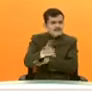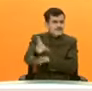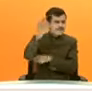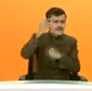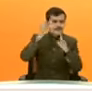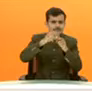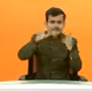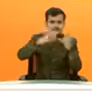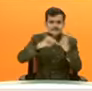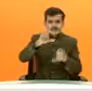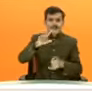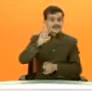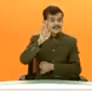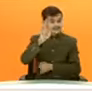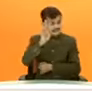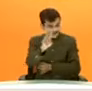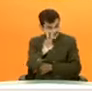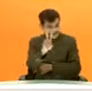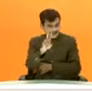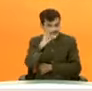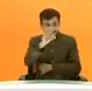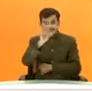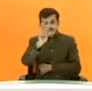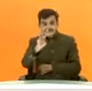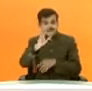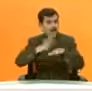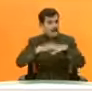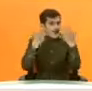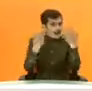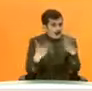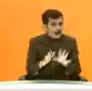PSLV C-23 की लॉन्चिंग का साक्षी बना था।